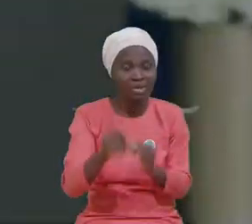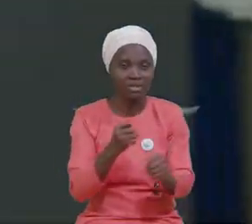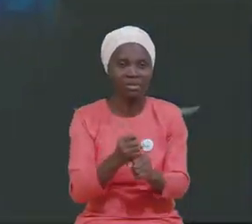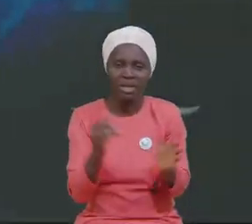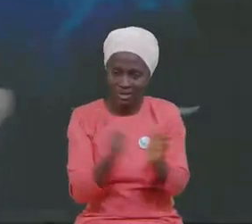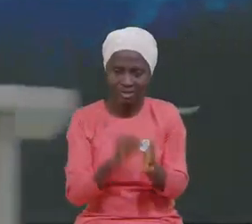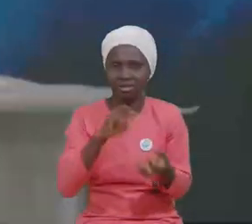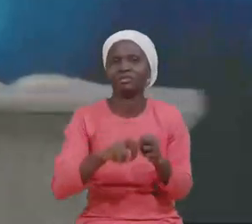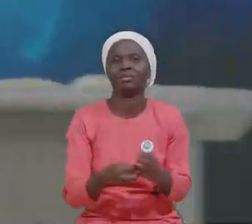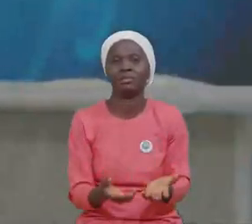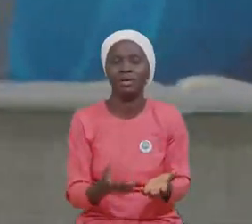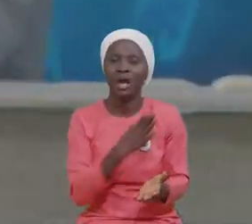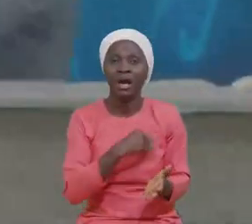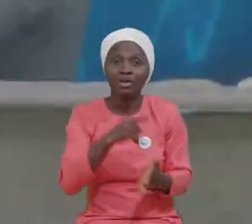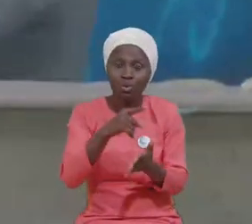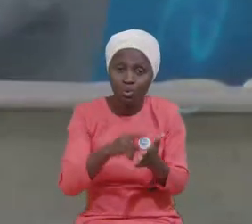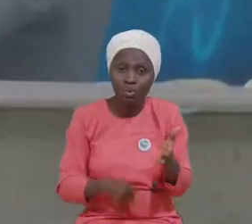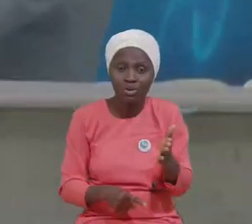Et quelle compétition?